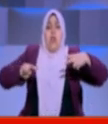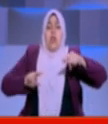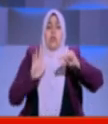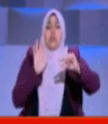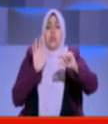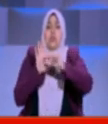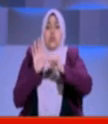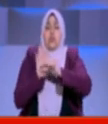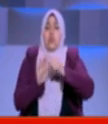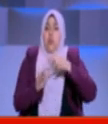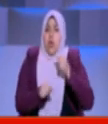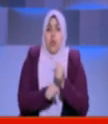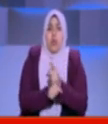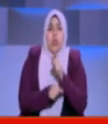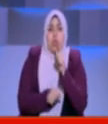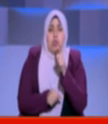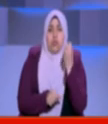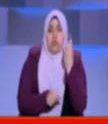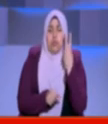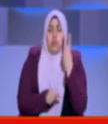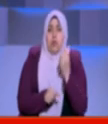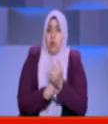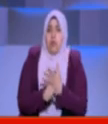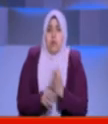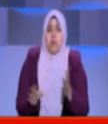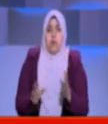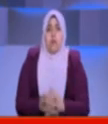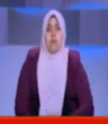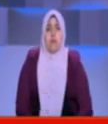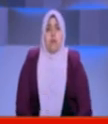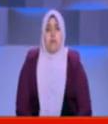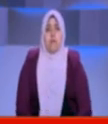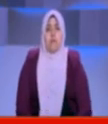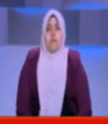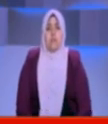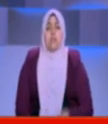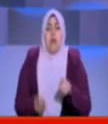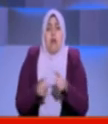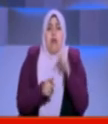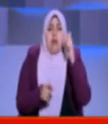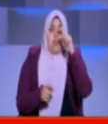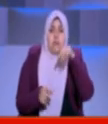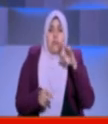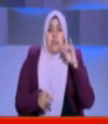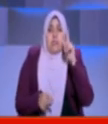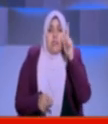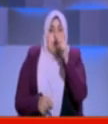في بلدنا. الفترة الماضية كانت فترة عصيبة في تاريخ العراق،